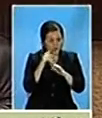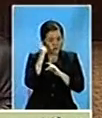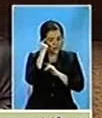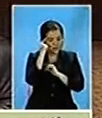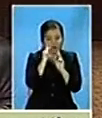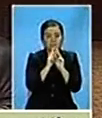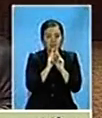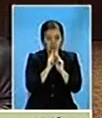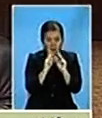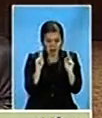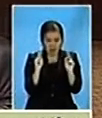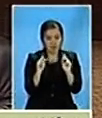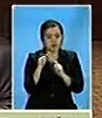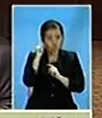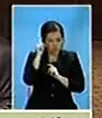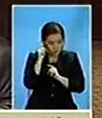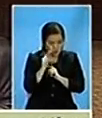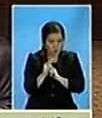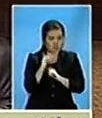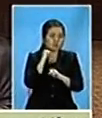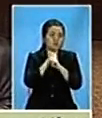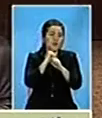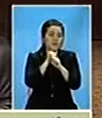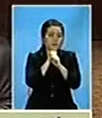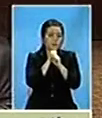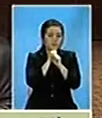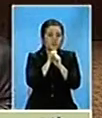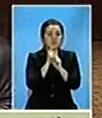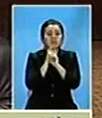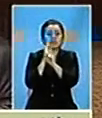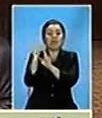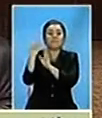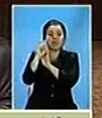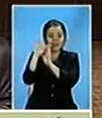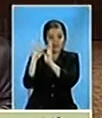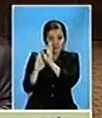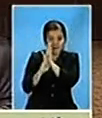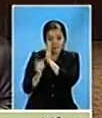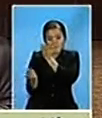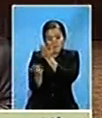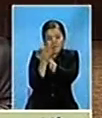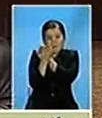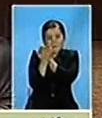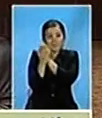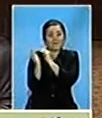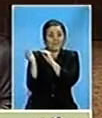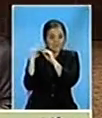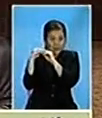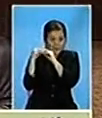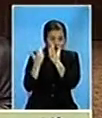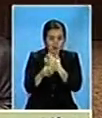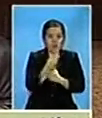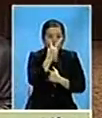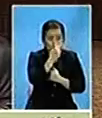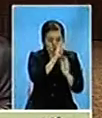าควรจะต้องไปใส่ไว้ไปบัญญัติไว้เป็นระเบียบหรือเป็นข้อบังคับและเมื่อดูในกฎหมายในมาต